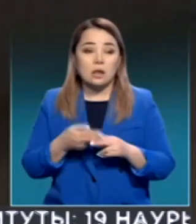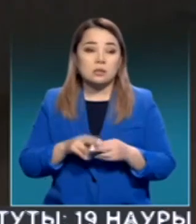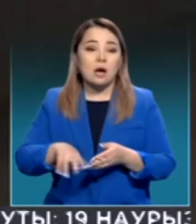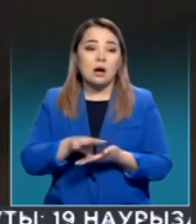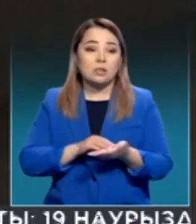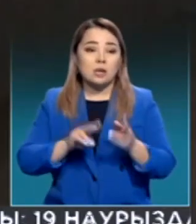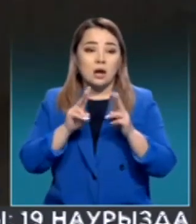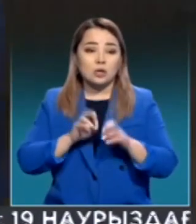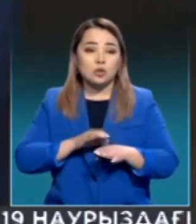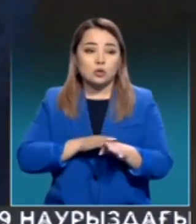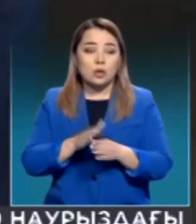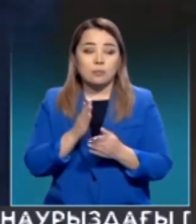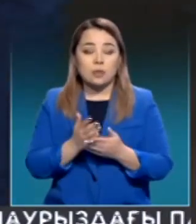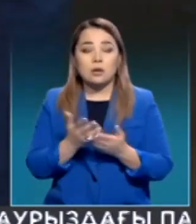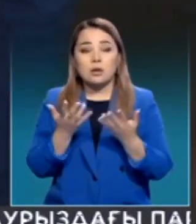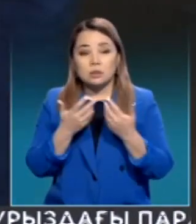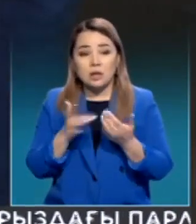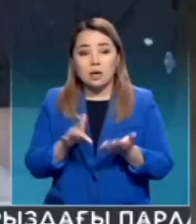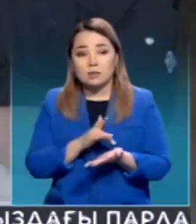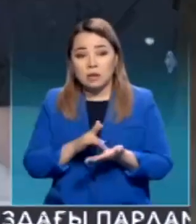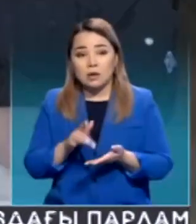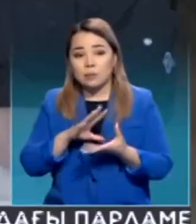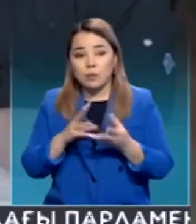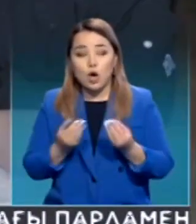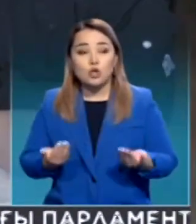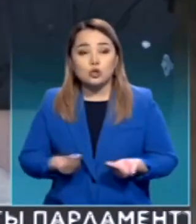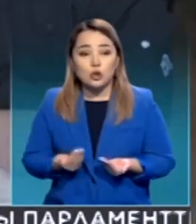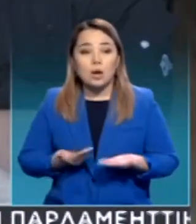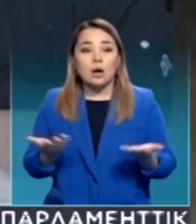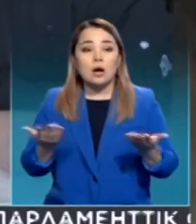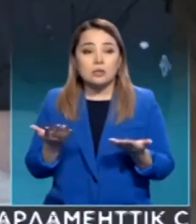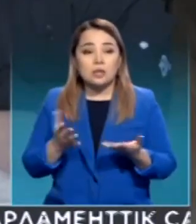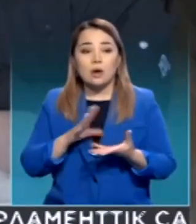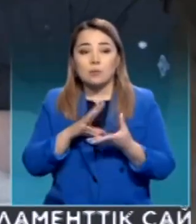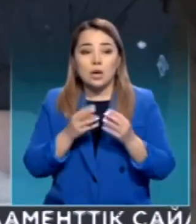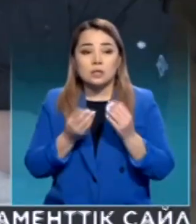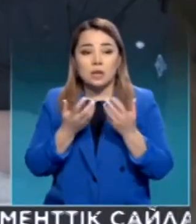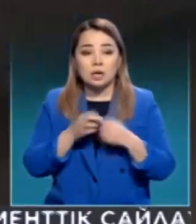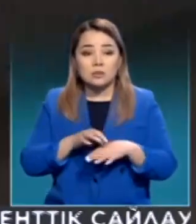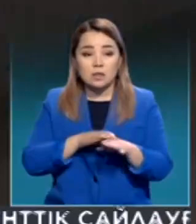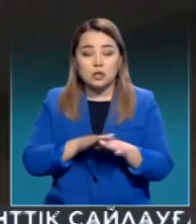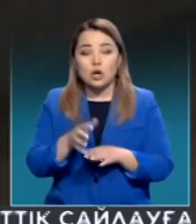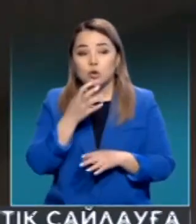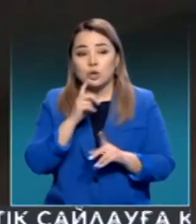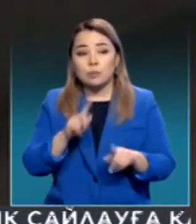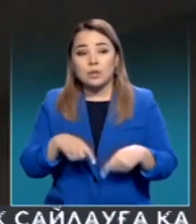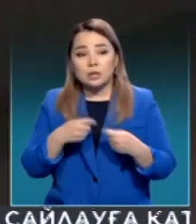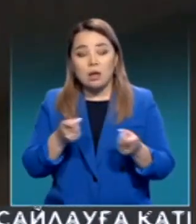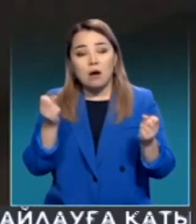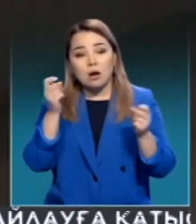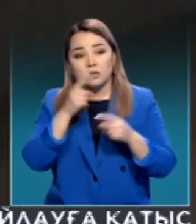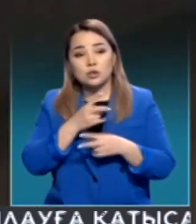қайта қарастыру қажет. Есеп қисап жасамас бұрын алдымен тұрғындарға қандай параметрлер бойынша жылу берілгенін анықтау қажет.